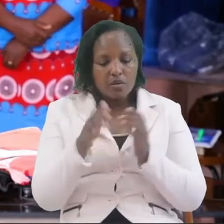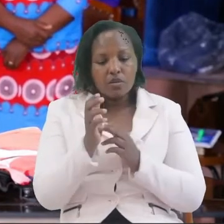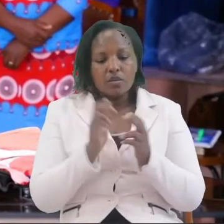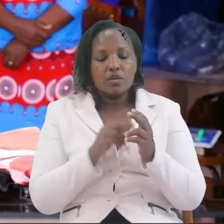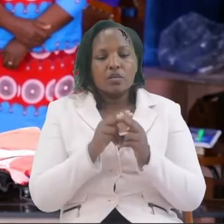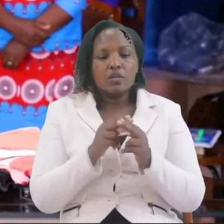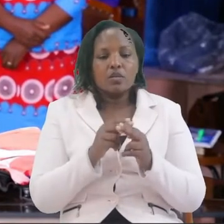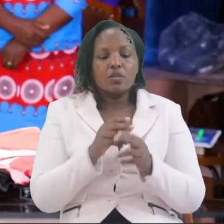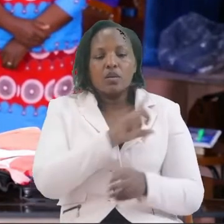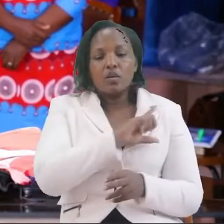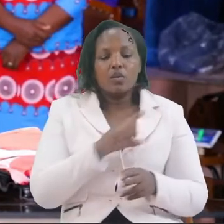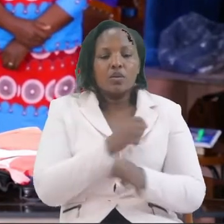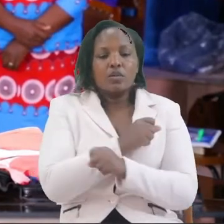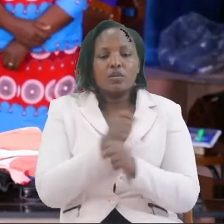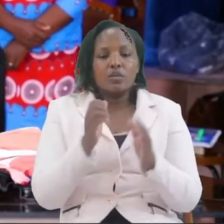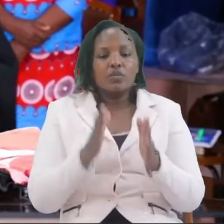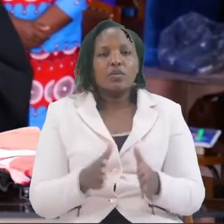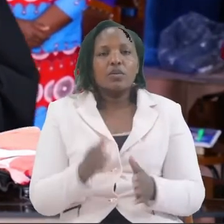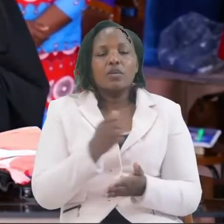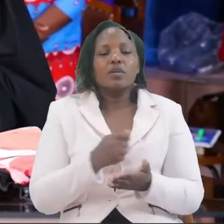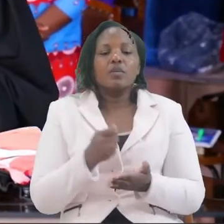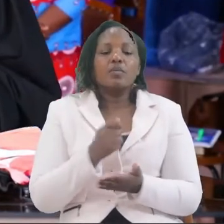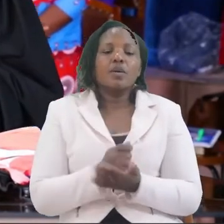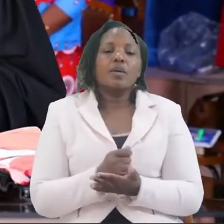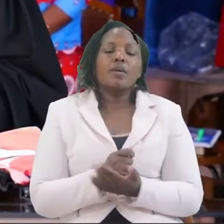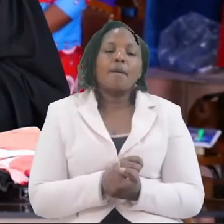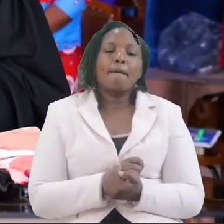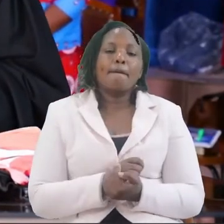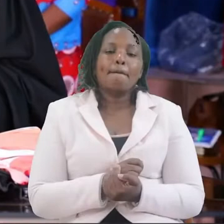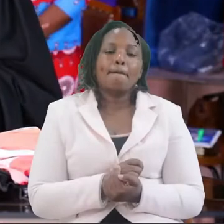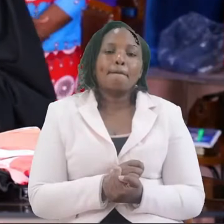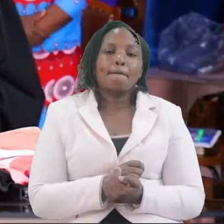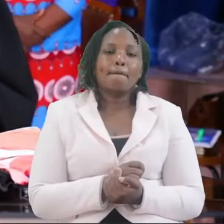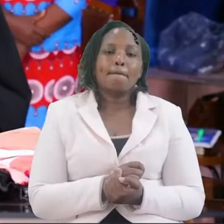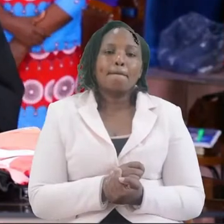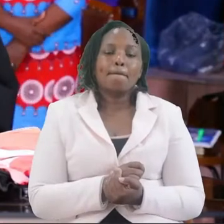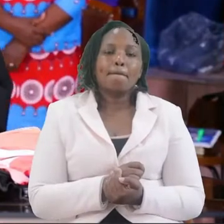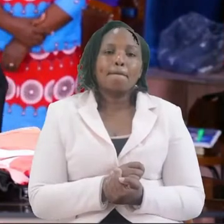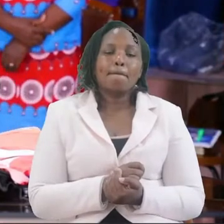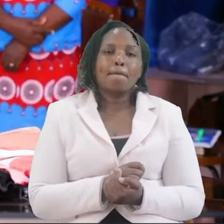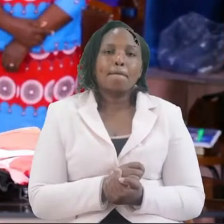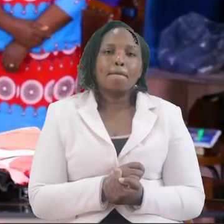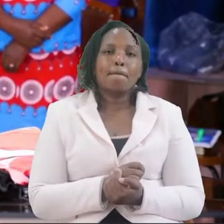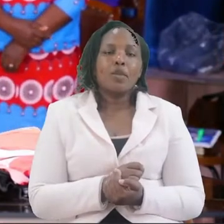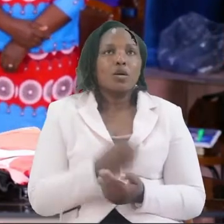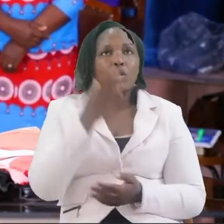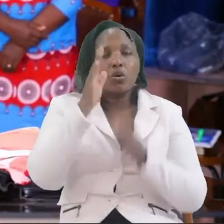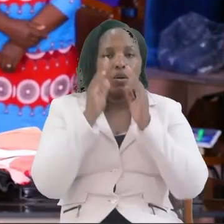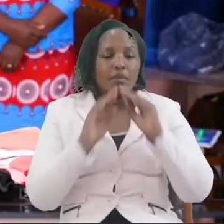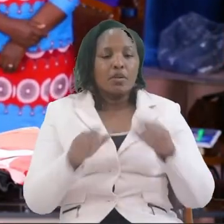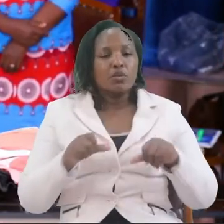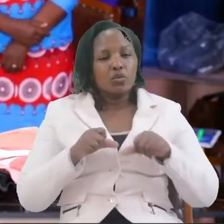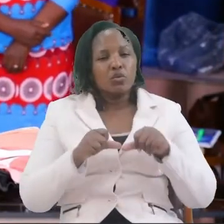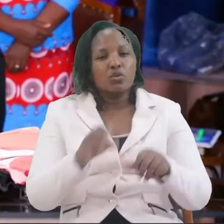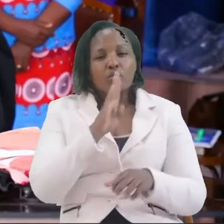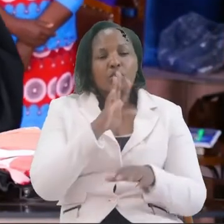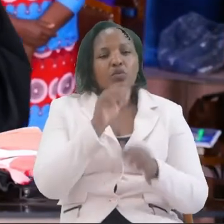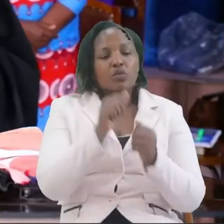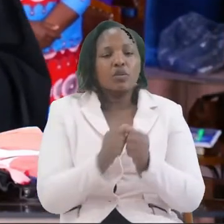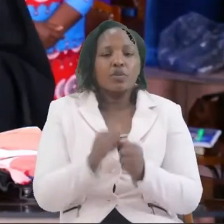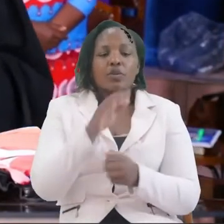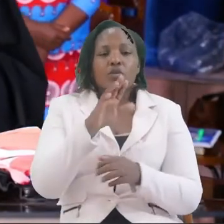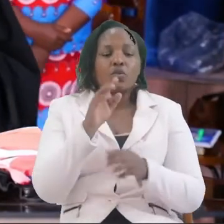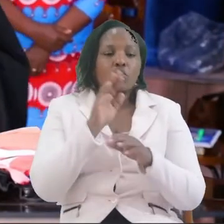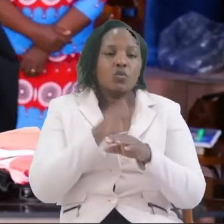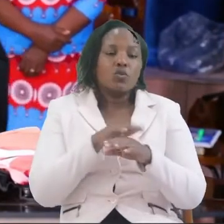Kristo aliye Bwana na mkombozi wetu. Amen. Mungu tena abariki na azidi kuwa pamoja nanyi. Muwe